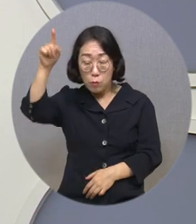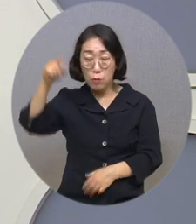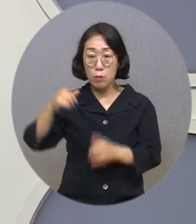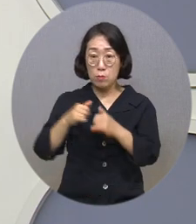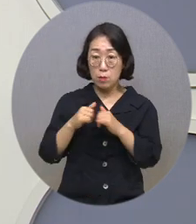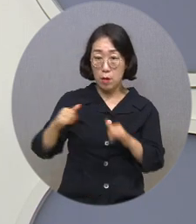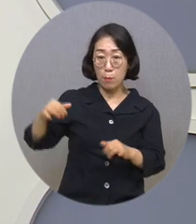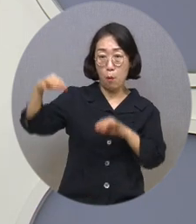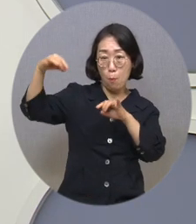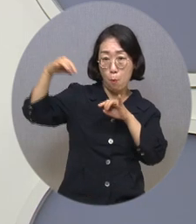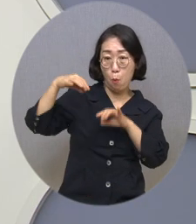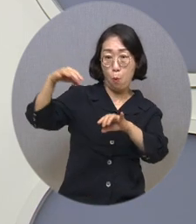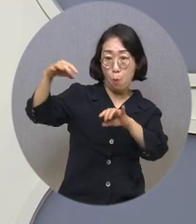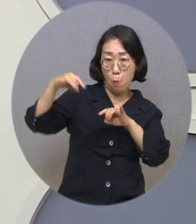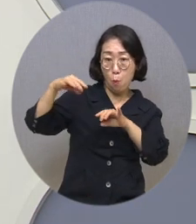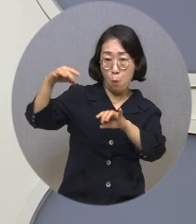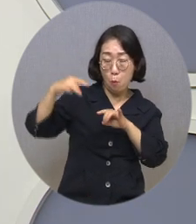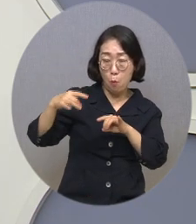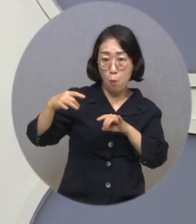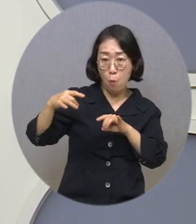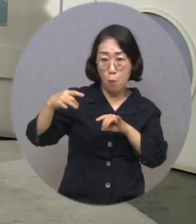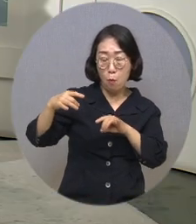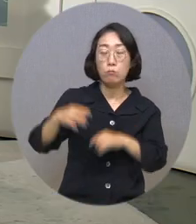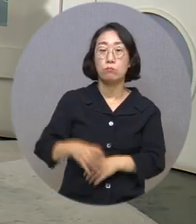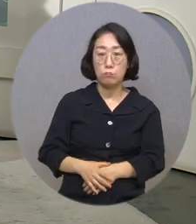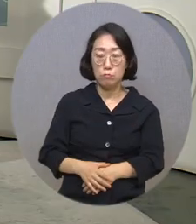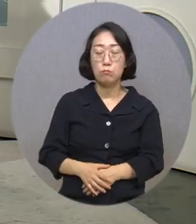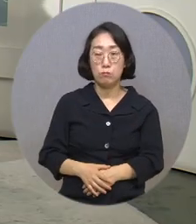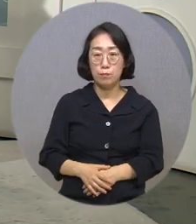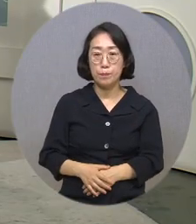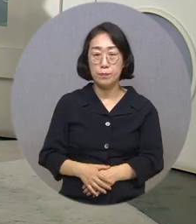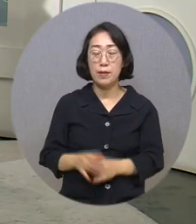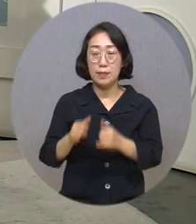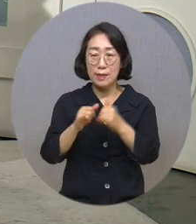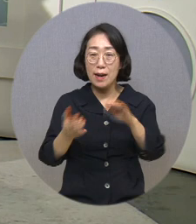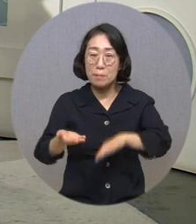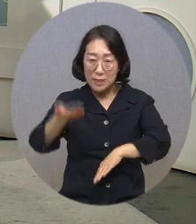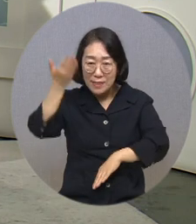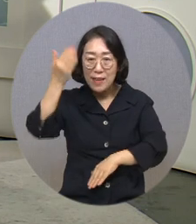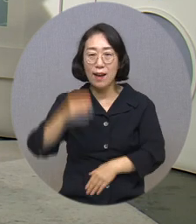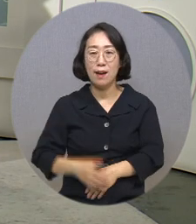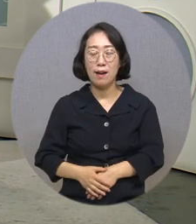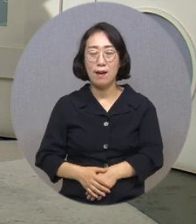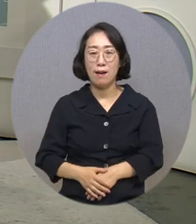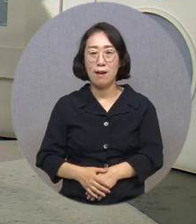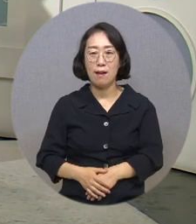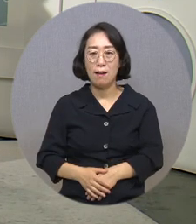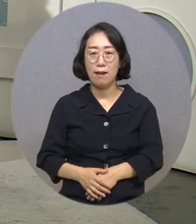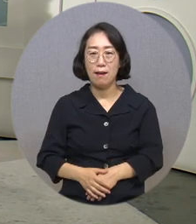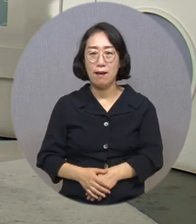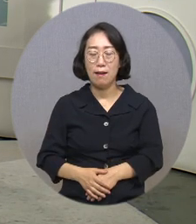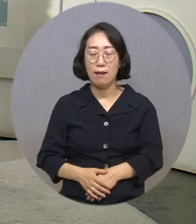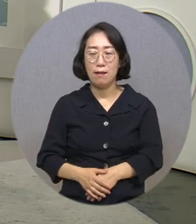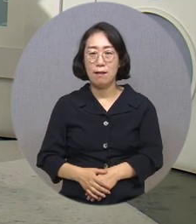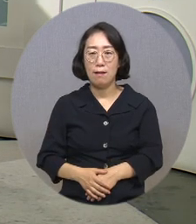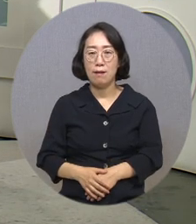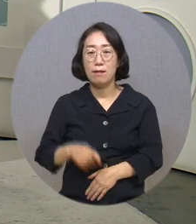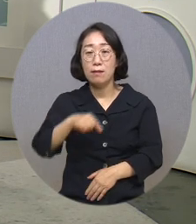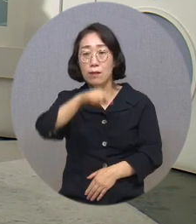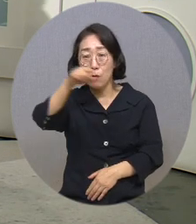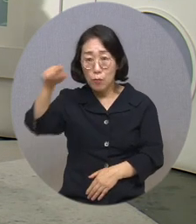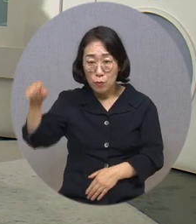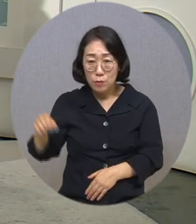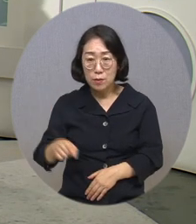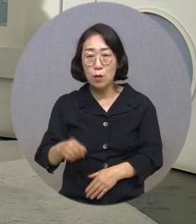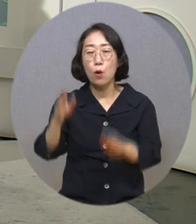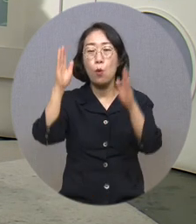그렇죠. 그래서 초인간화, 초생물화, 초인지화. 그런데 이제 이거를 학문적으로 만들어내야